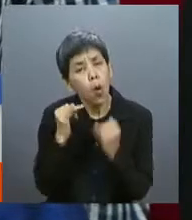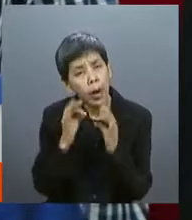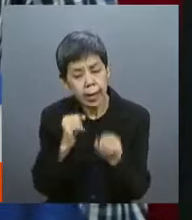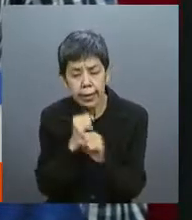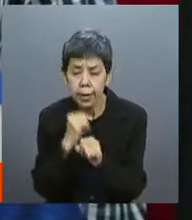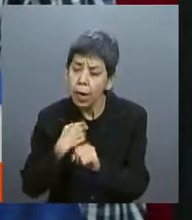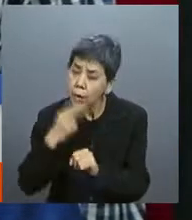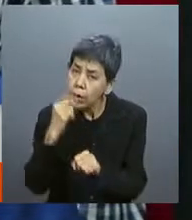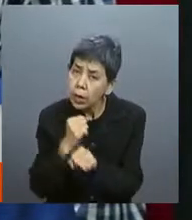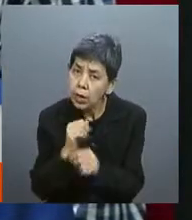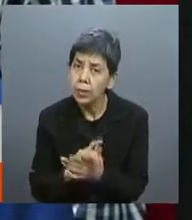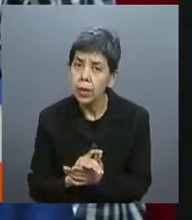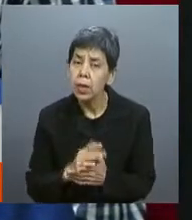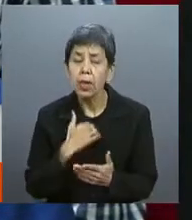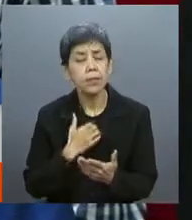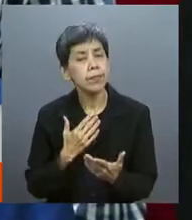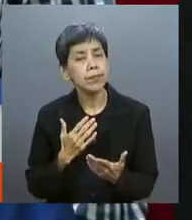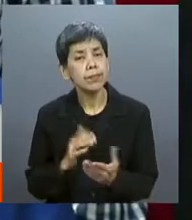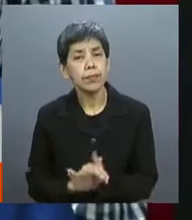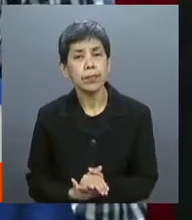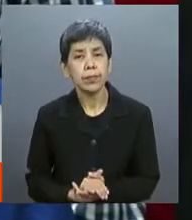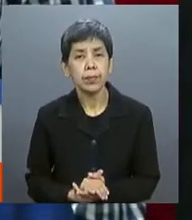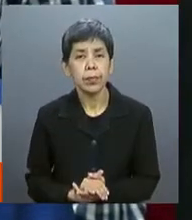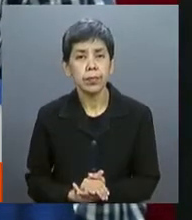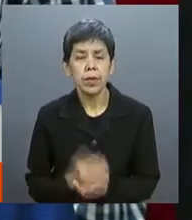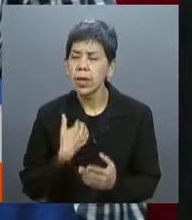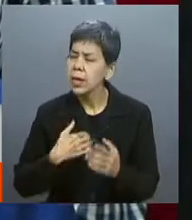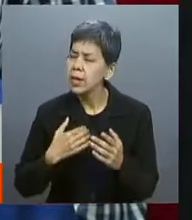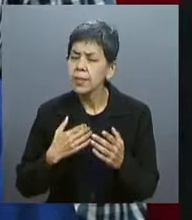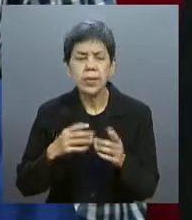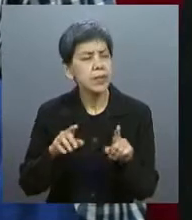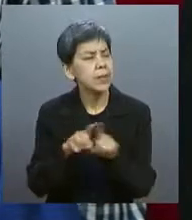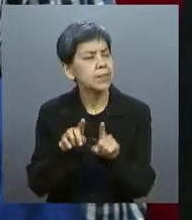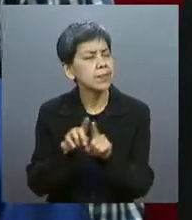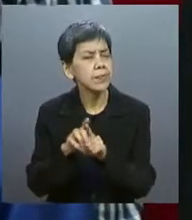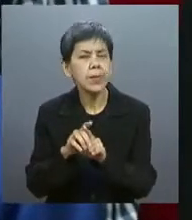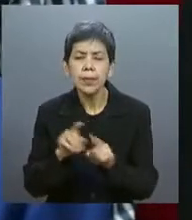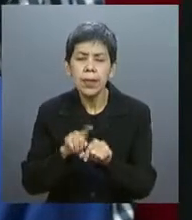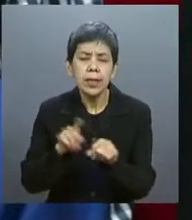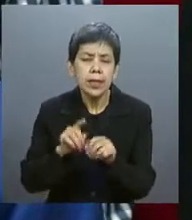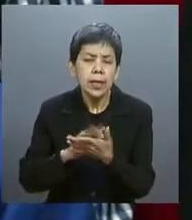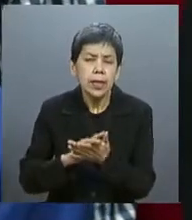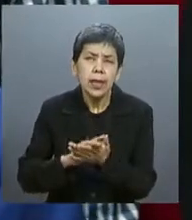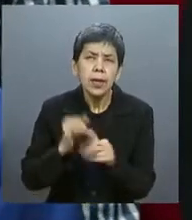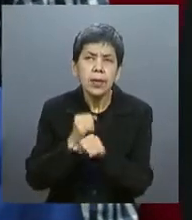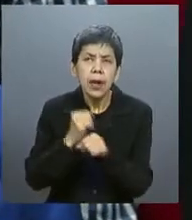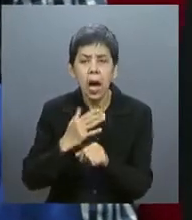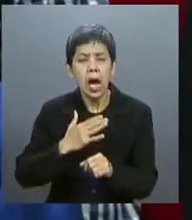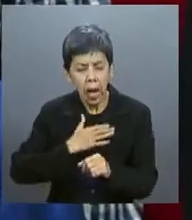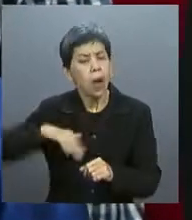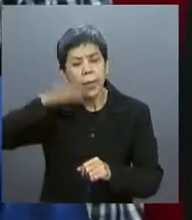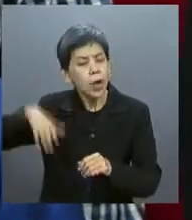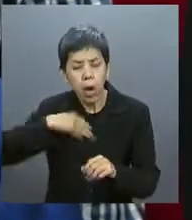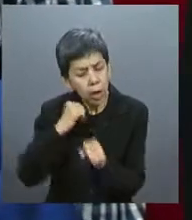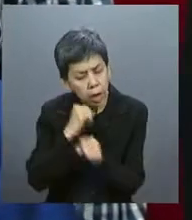เป็นคนที่เอาที่เรียกว่าเหมือนเป็นพี่น้องที่สนิทคนนึงอ่ะเพราะเรา